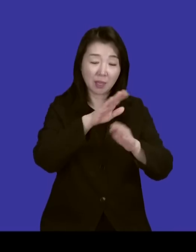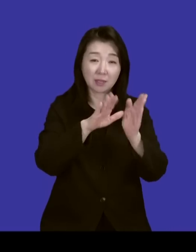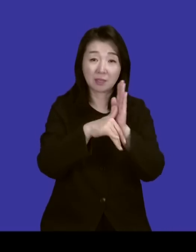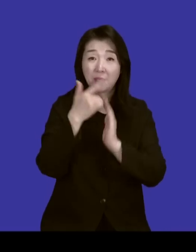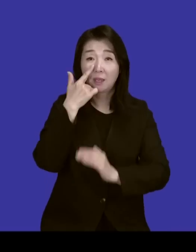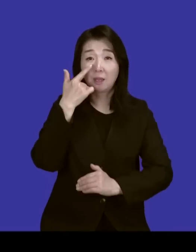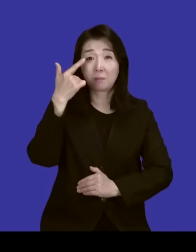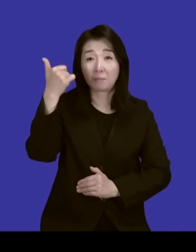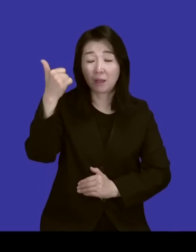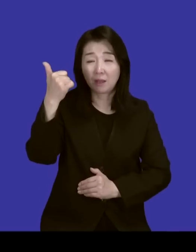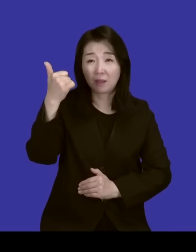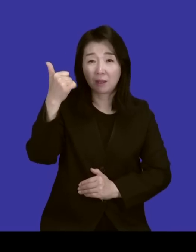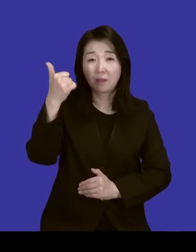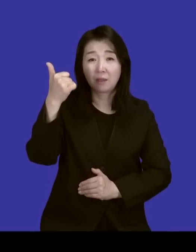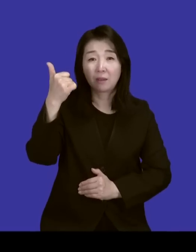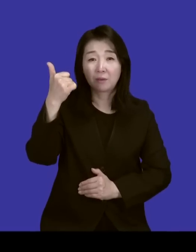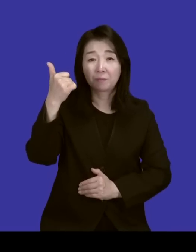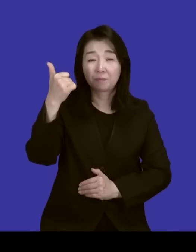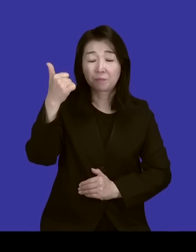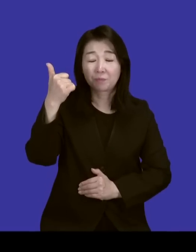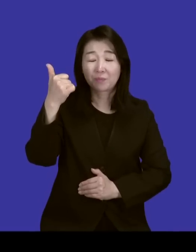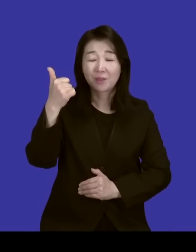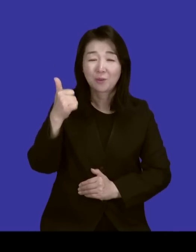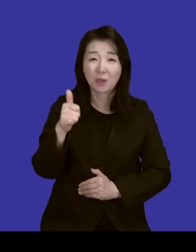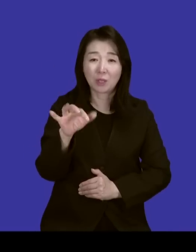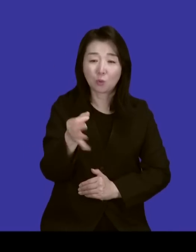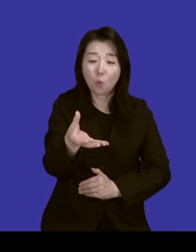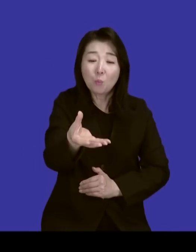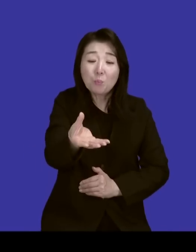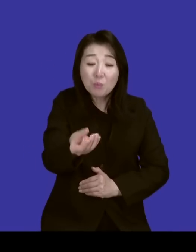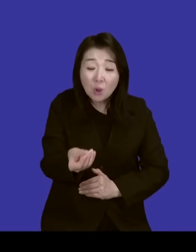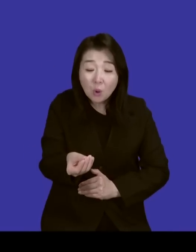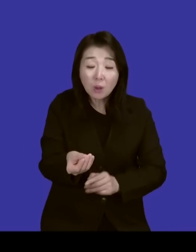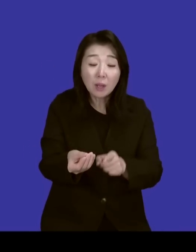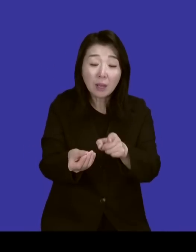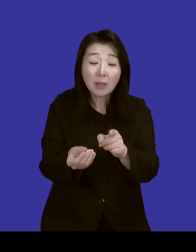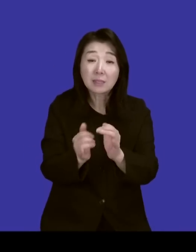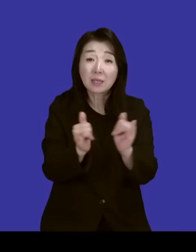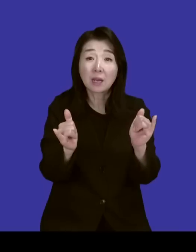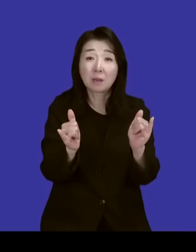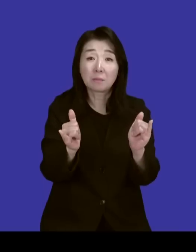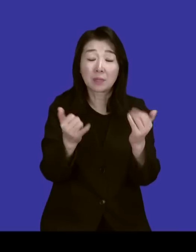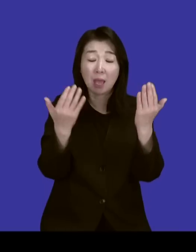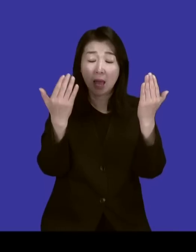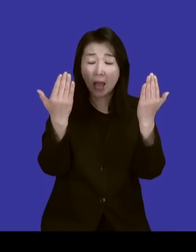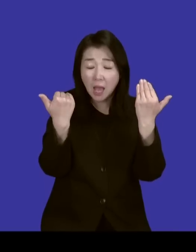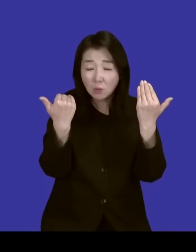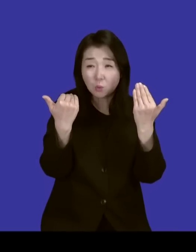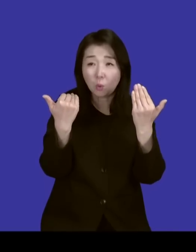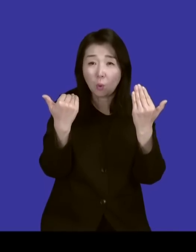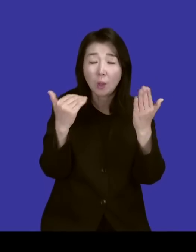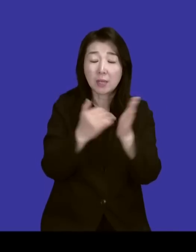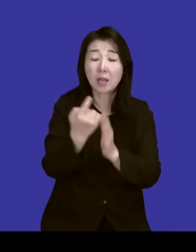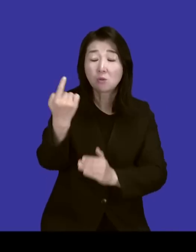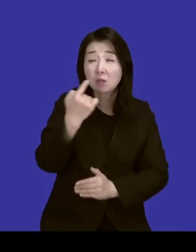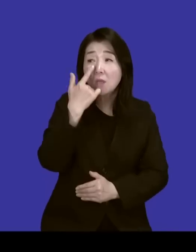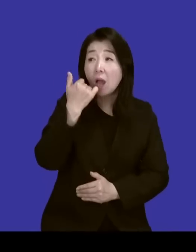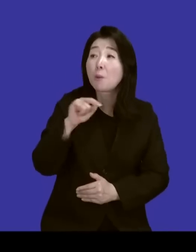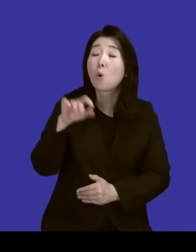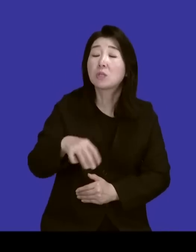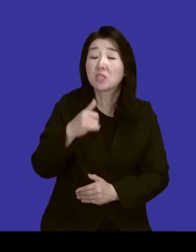아버지에게 빚을 예. 이렇게 주었던 채권자들이 네네. 제가 다니는 학교까지 찾아와서 네 아버지 어디